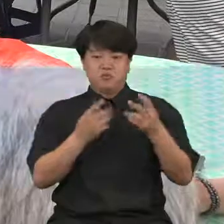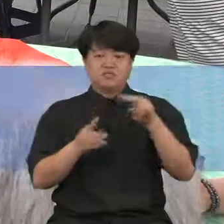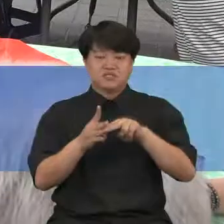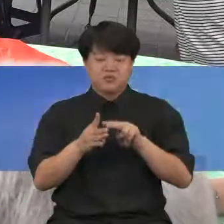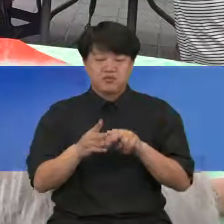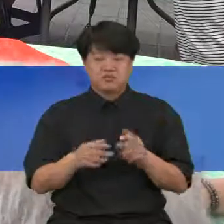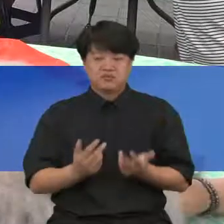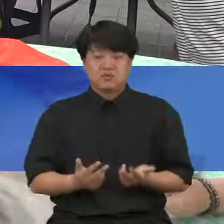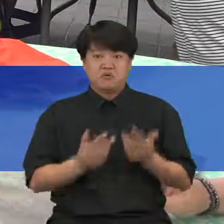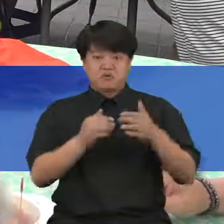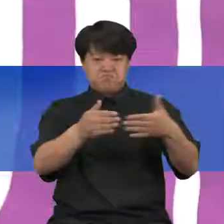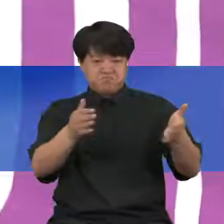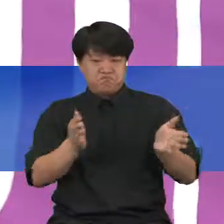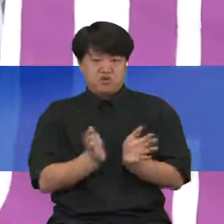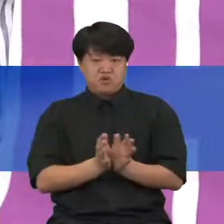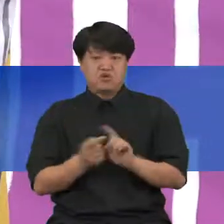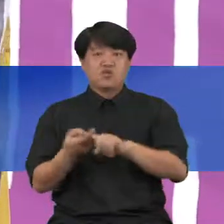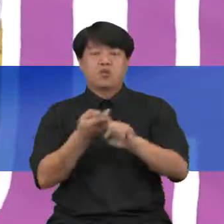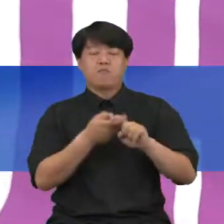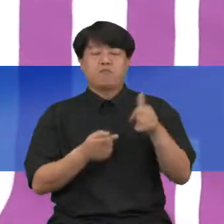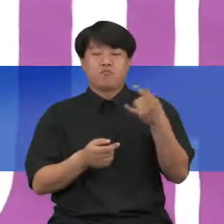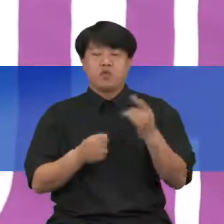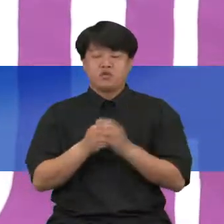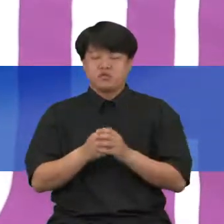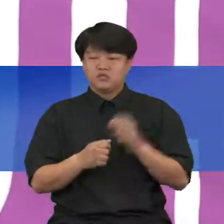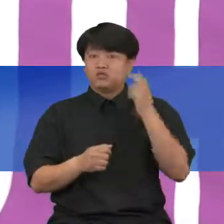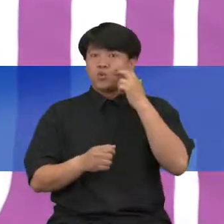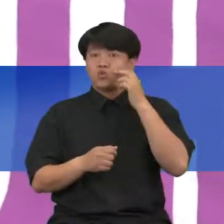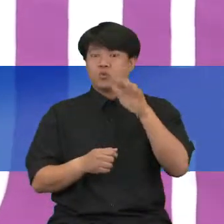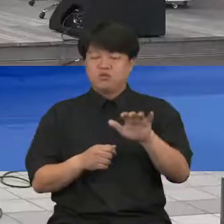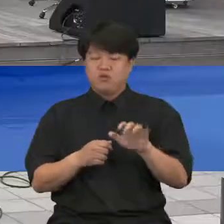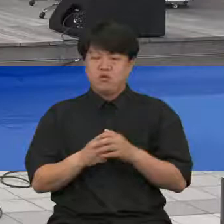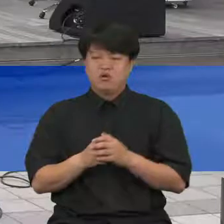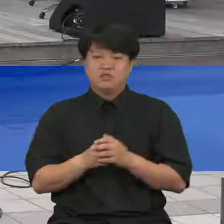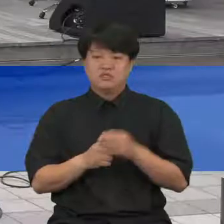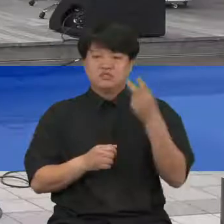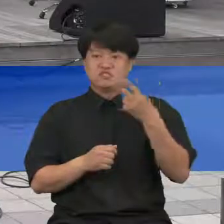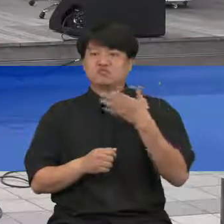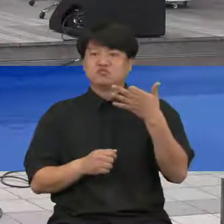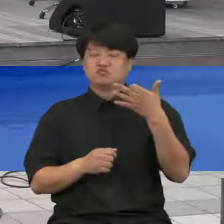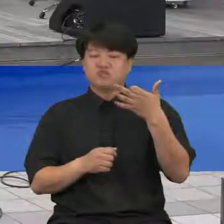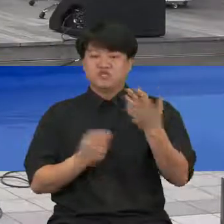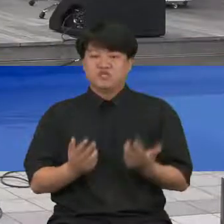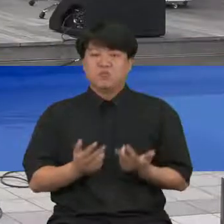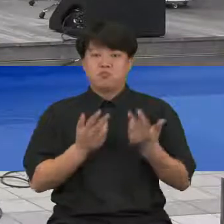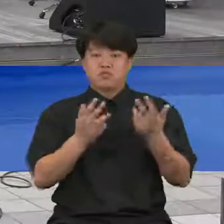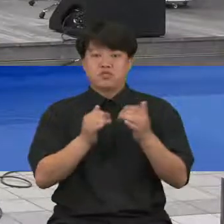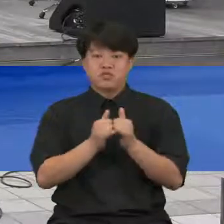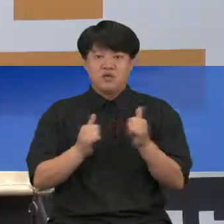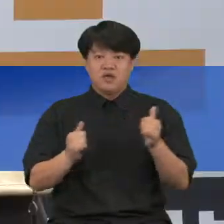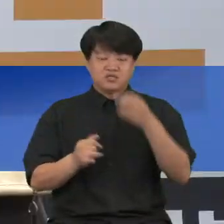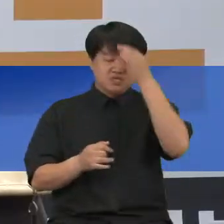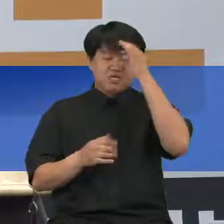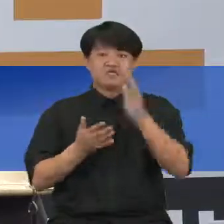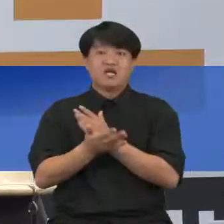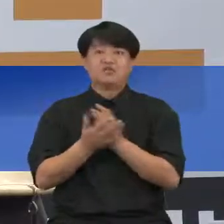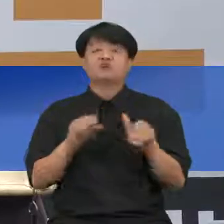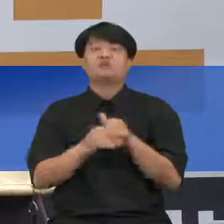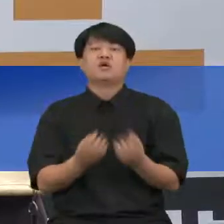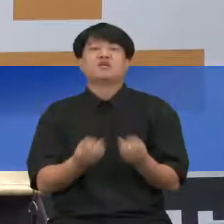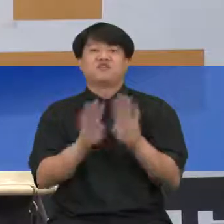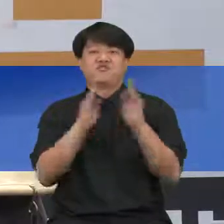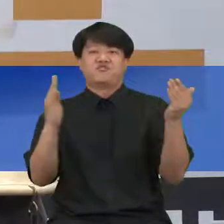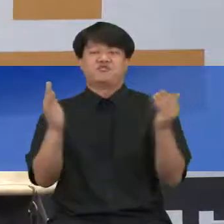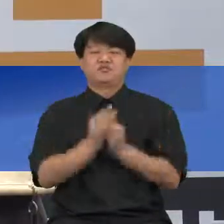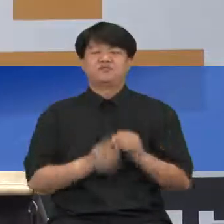포항시 자원봉사센터 자원 봉사 동아리 연합회는 12일 송도 물비누 립 공 원 일원에서 2019 자원봉사자